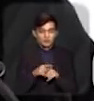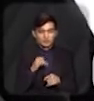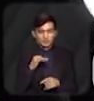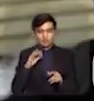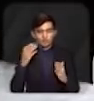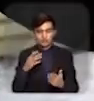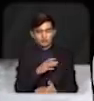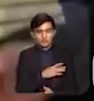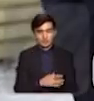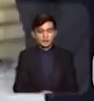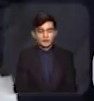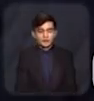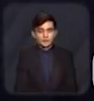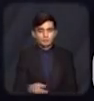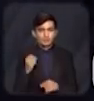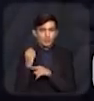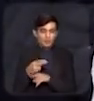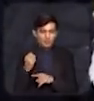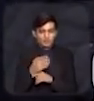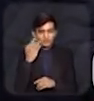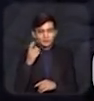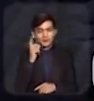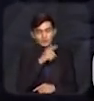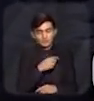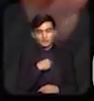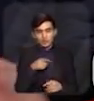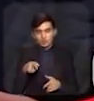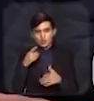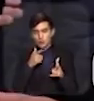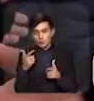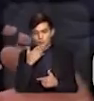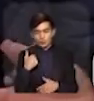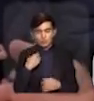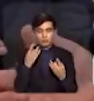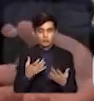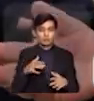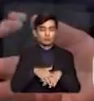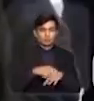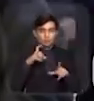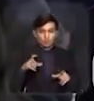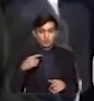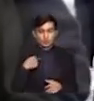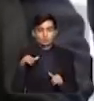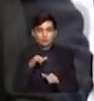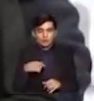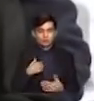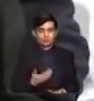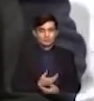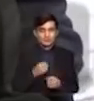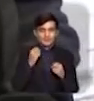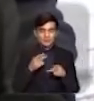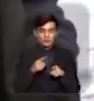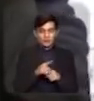сондай жағдайлар болды. Ана жақтан қуалап жатыр. Мына жақ дайын емес, сонда қарапайым халық біз қайда барып күнімізді көреміз. Бір айдан бері